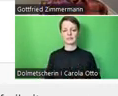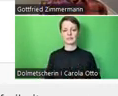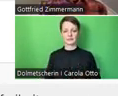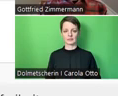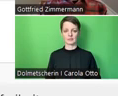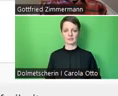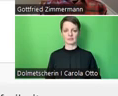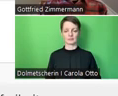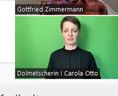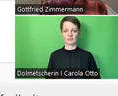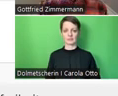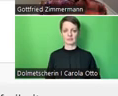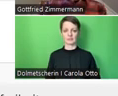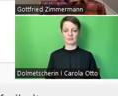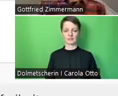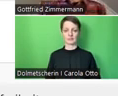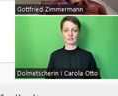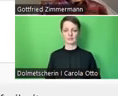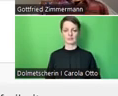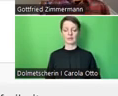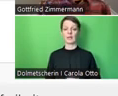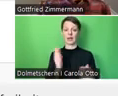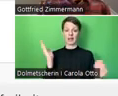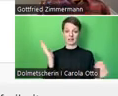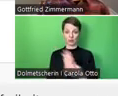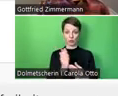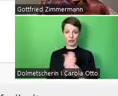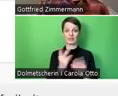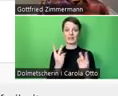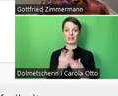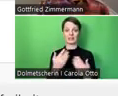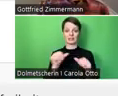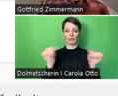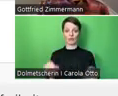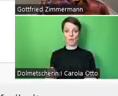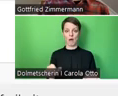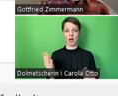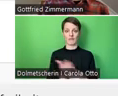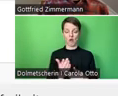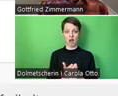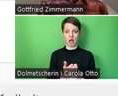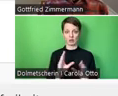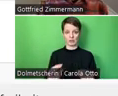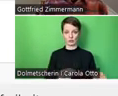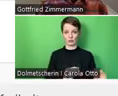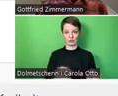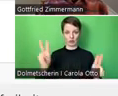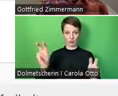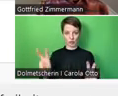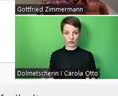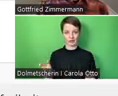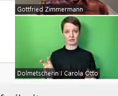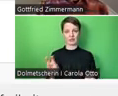Generell gilt, dass Sie immer bei Dokumenten Formatvorlagen verwenden sollten für Überschriften,